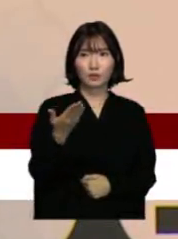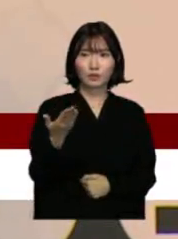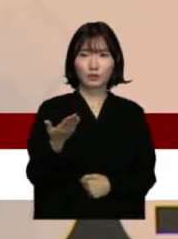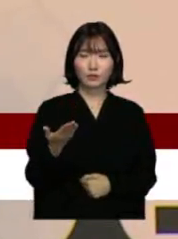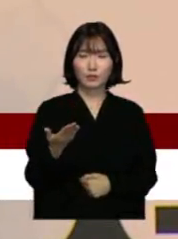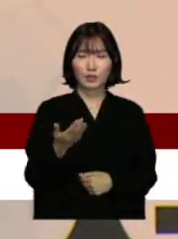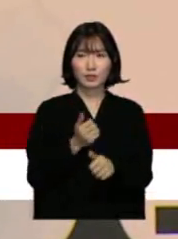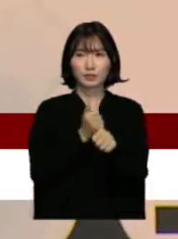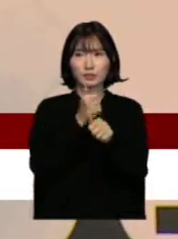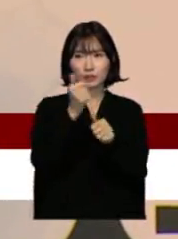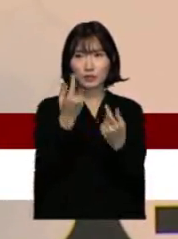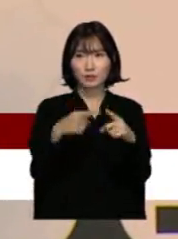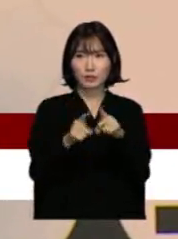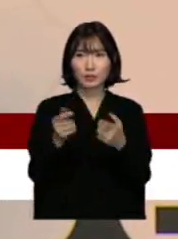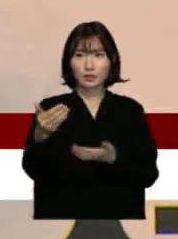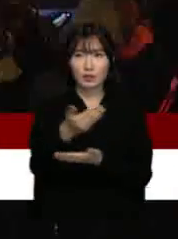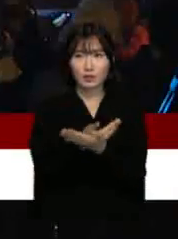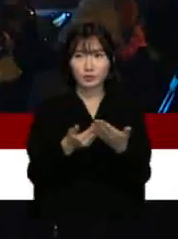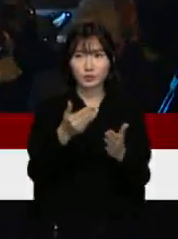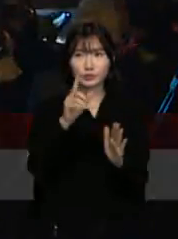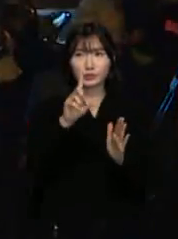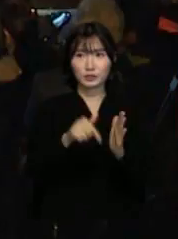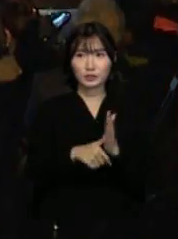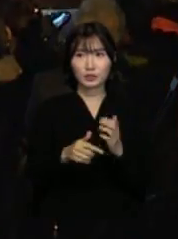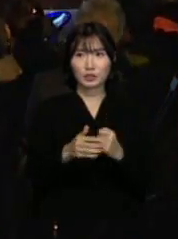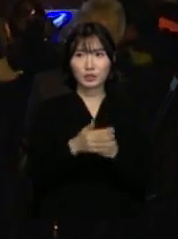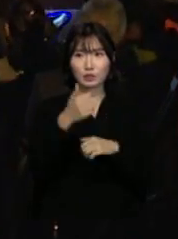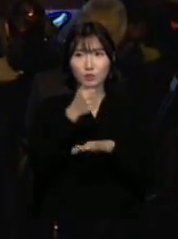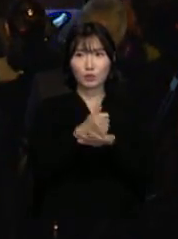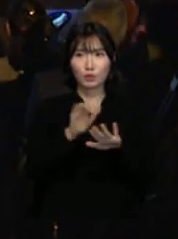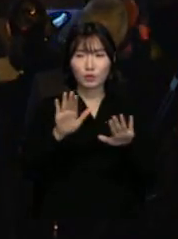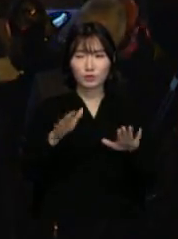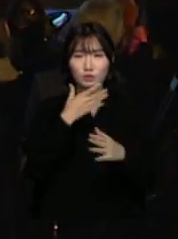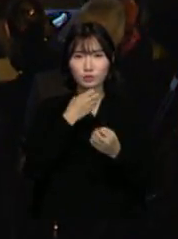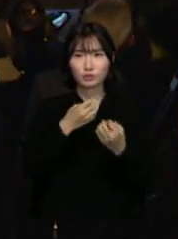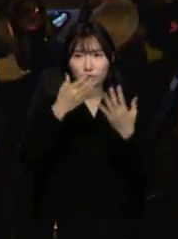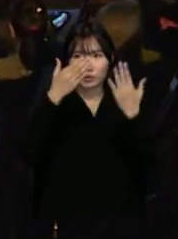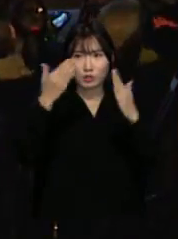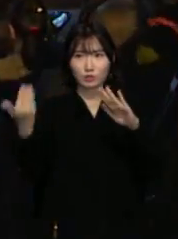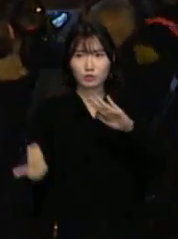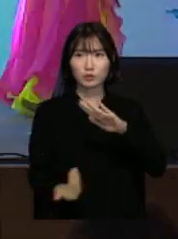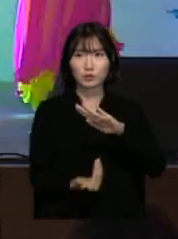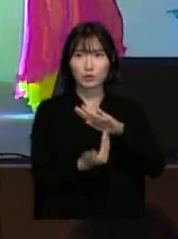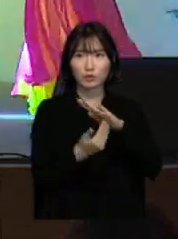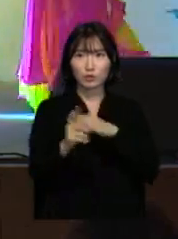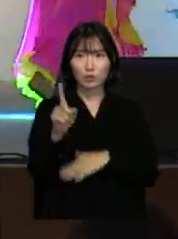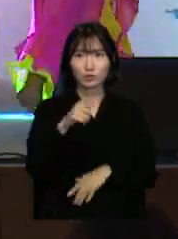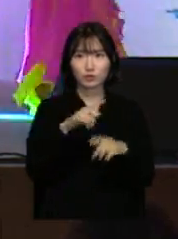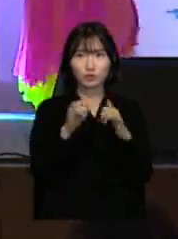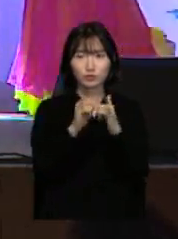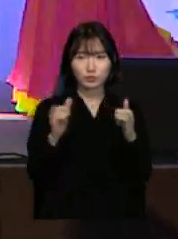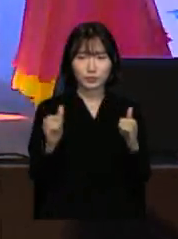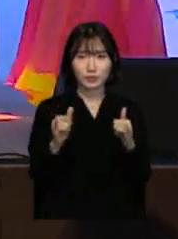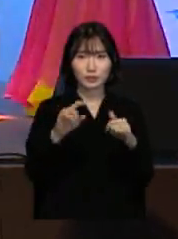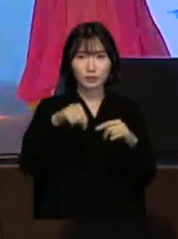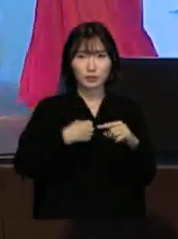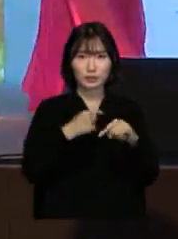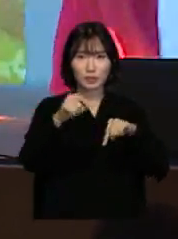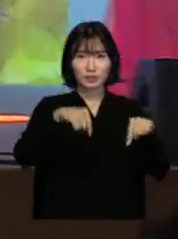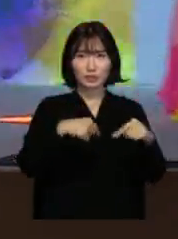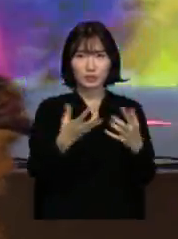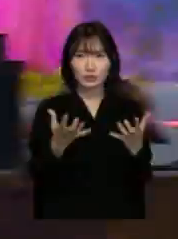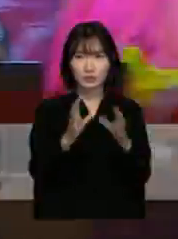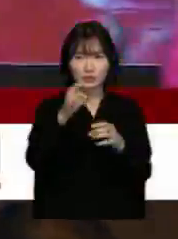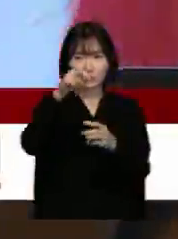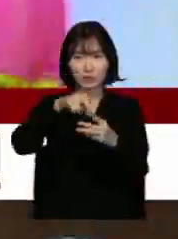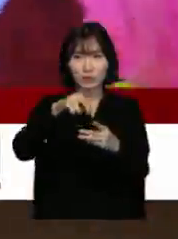건승을 같이 나누는 그런 자리입니다. 드디어 오늘 축제의 절정이라 할 수 있는 주민자치센터의 공연이